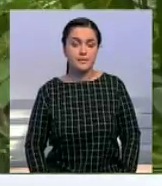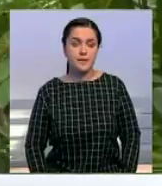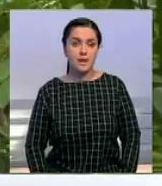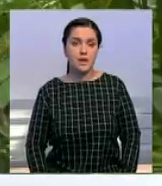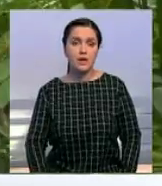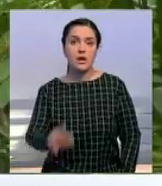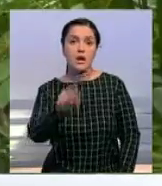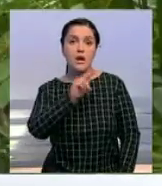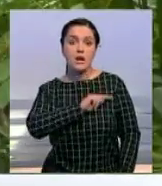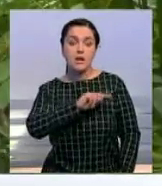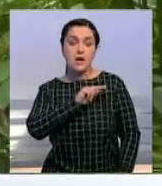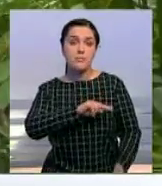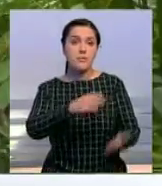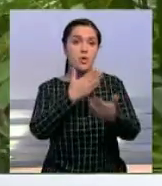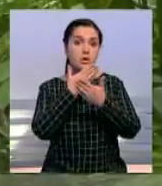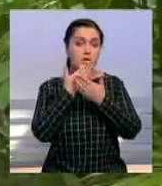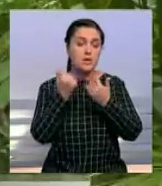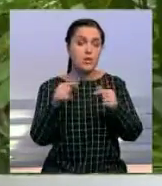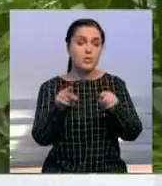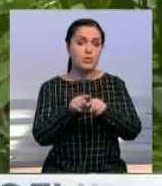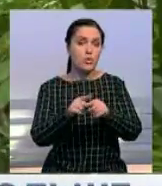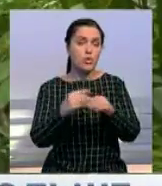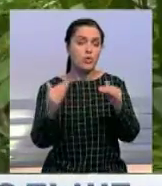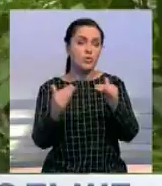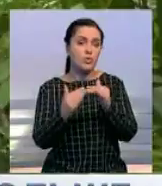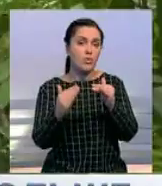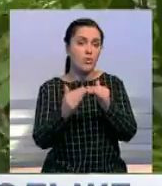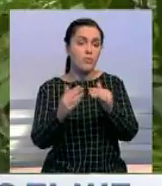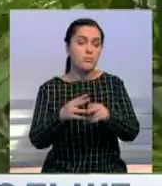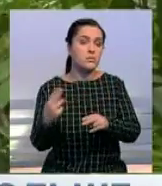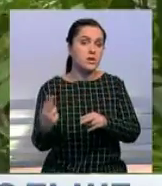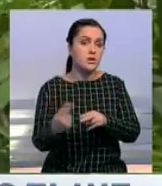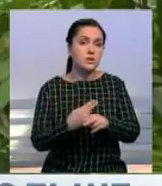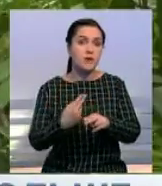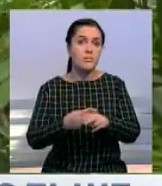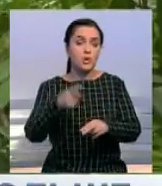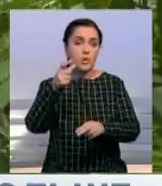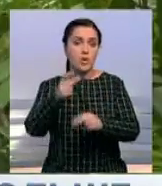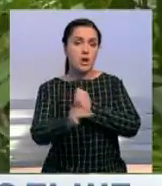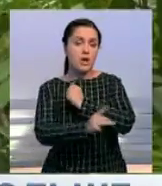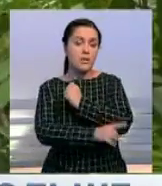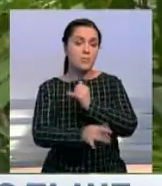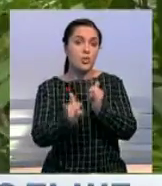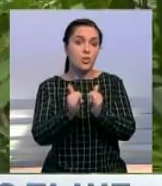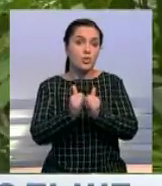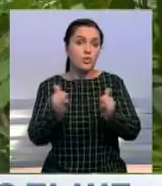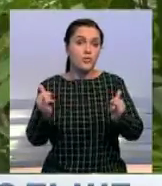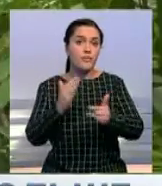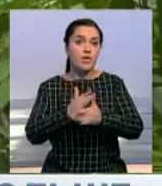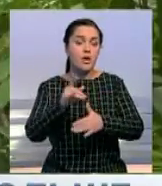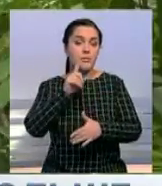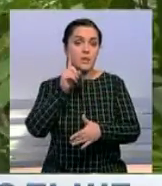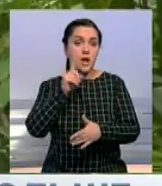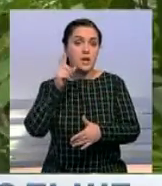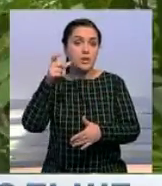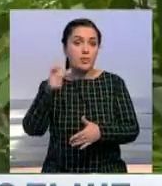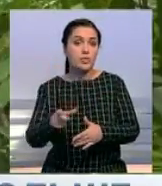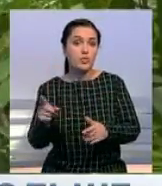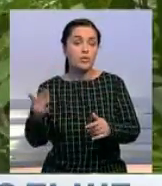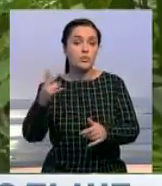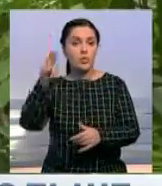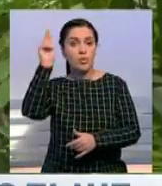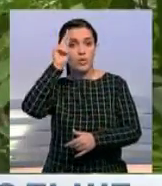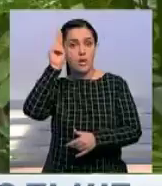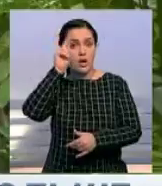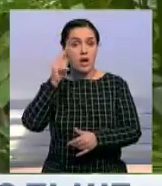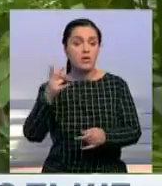Безработица растет. Вместе с тем выросло и число бездомных людей. Проблема становится очень серьезной. Большинство бездомных – молодые люди. Они могли бы учиться